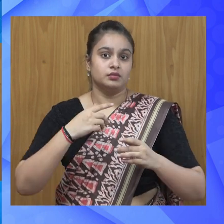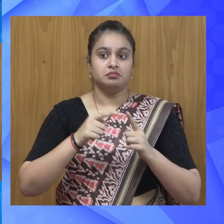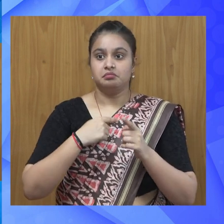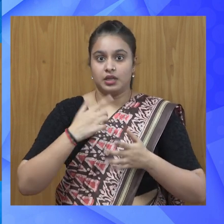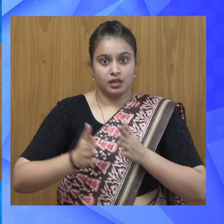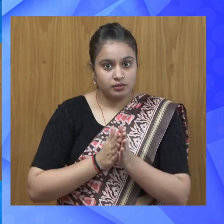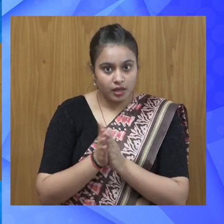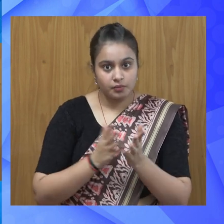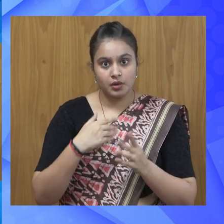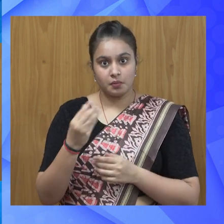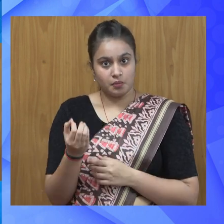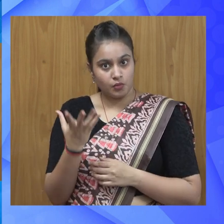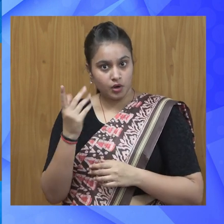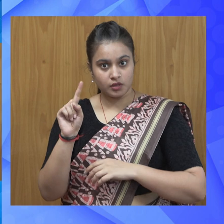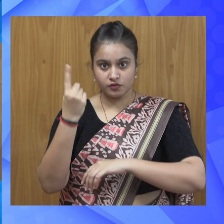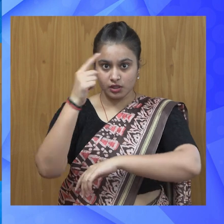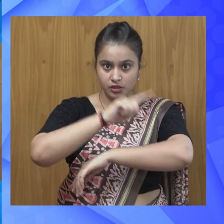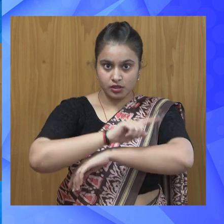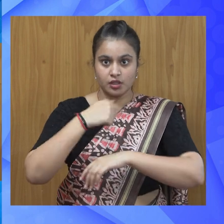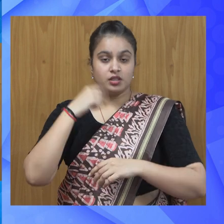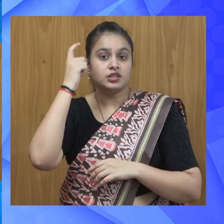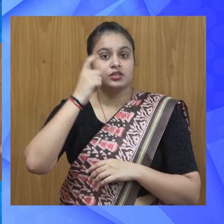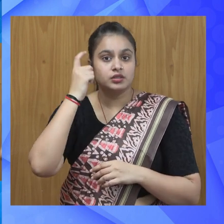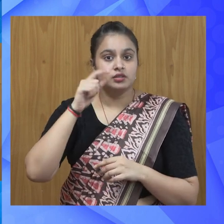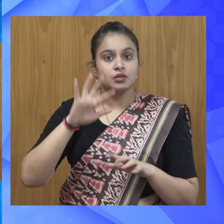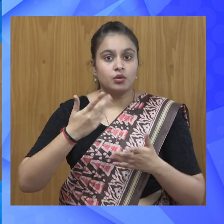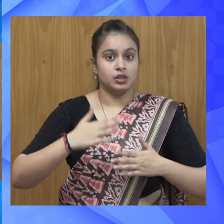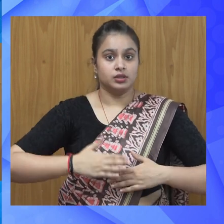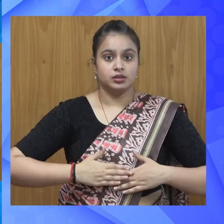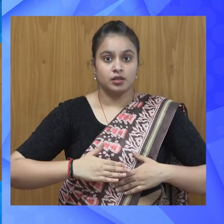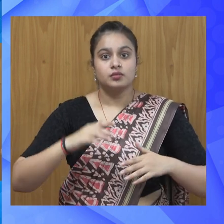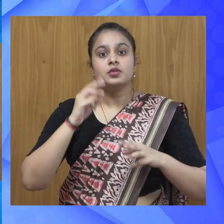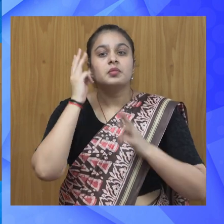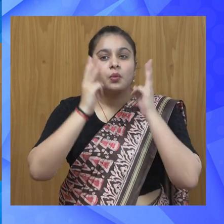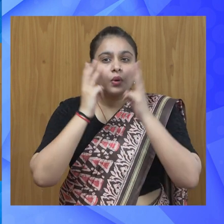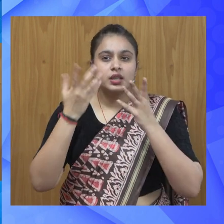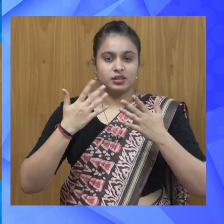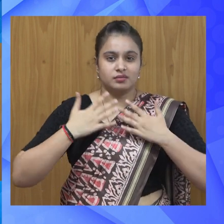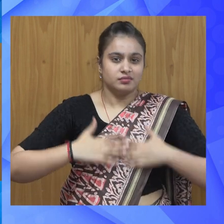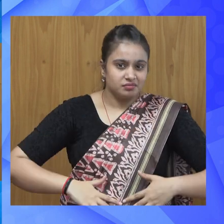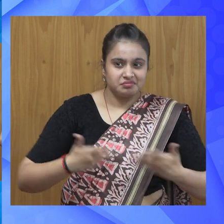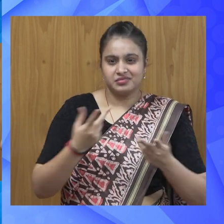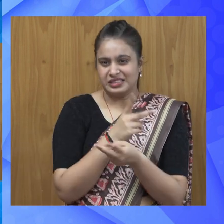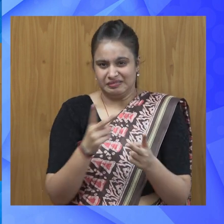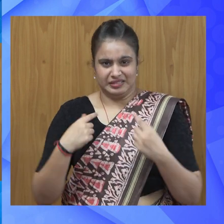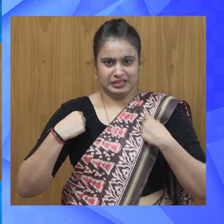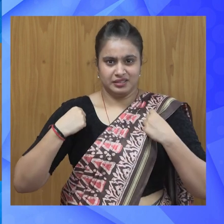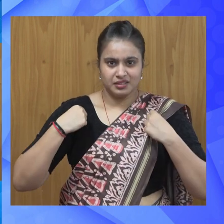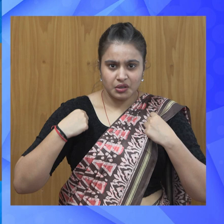एंजाइटी, on the morning on the first day wakes up racing thought, knot in his stomach, worrying about fitting and finding